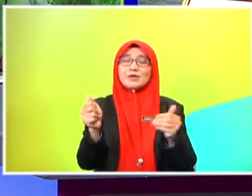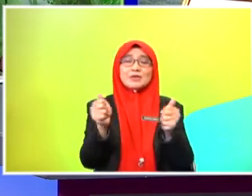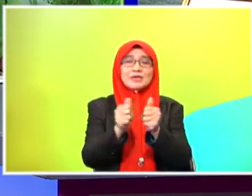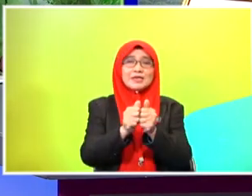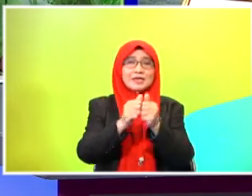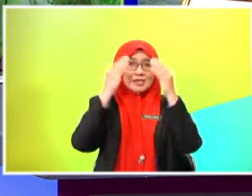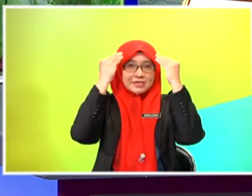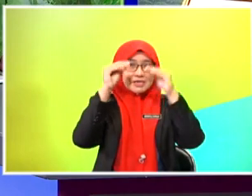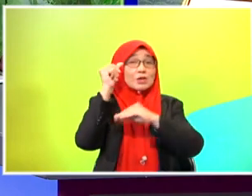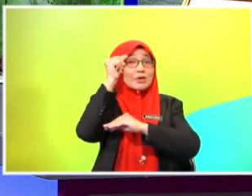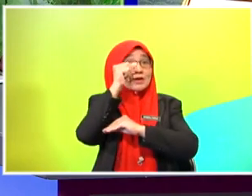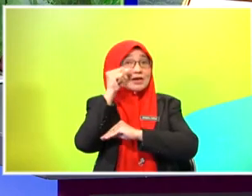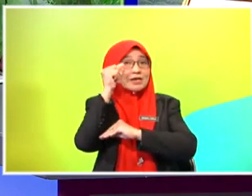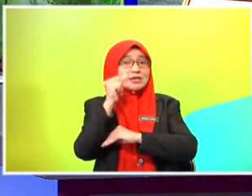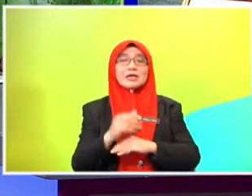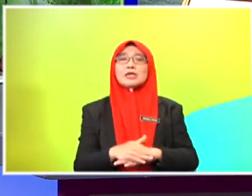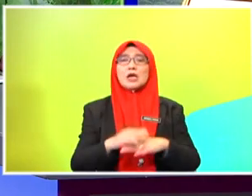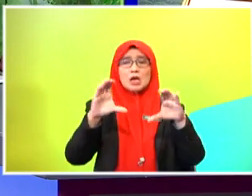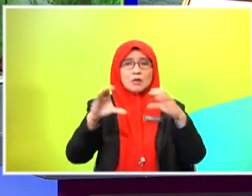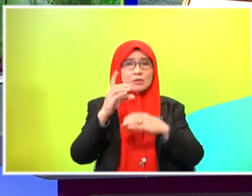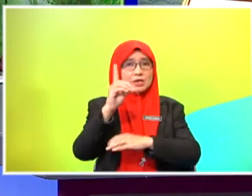nak teruskan pula dengan diorama